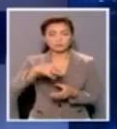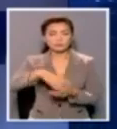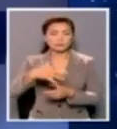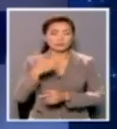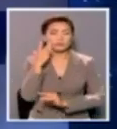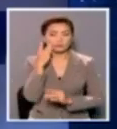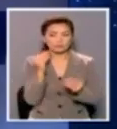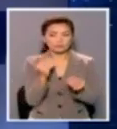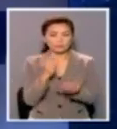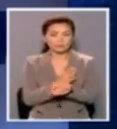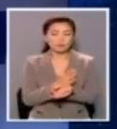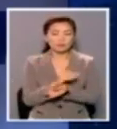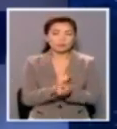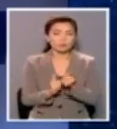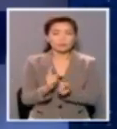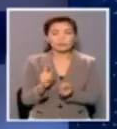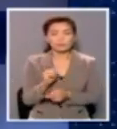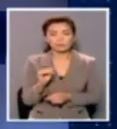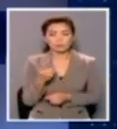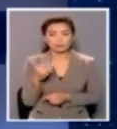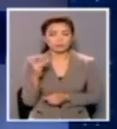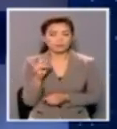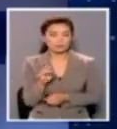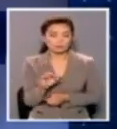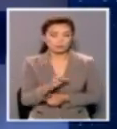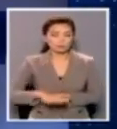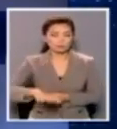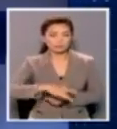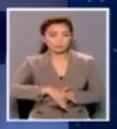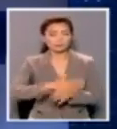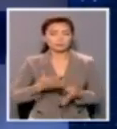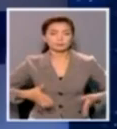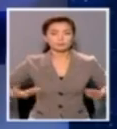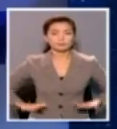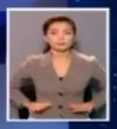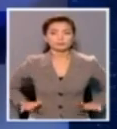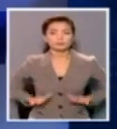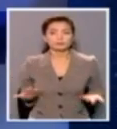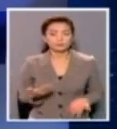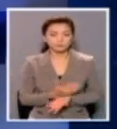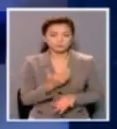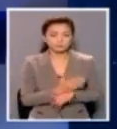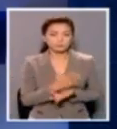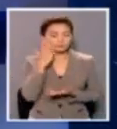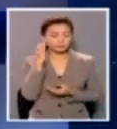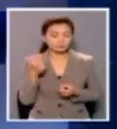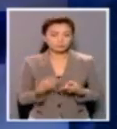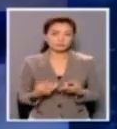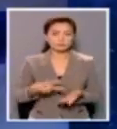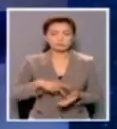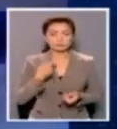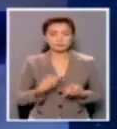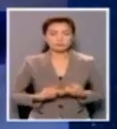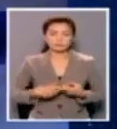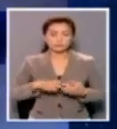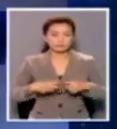Атыраудың символына айналғалы қашан. Мұфтахтияров ағамызды Атырау халқының қазанның ішінде тұрғанда өмір кешіп жатқан, ұйықтаса оянбай қалатынын